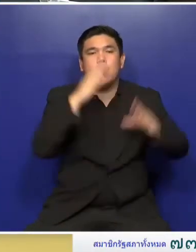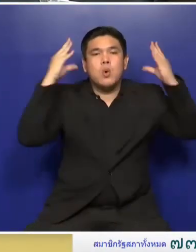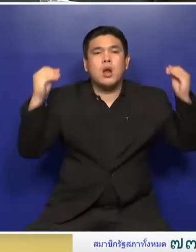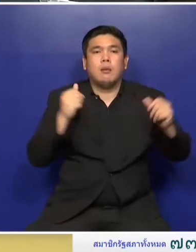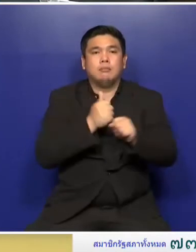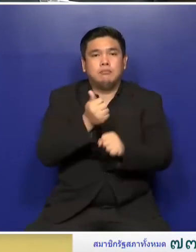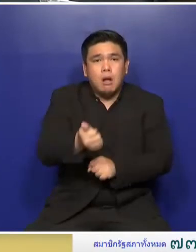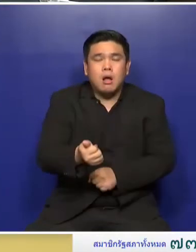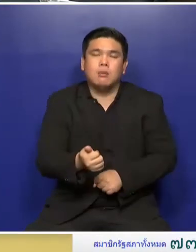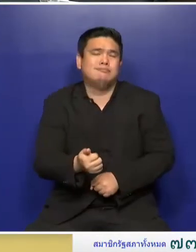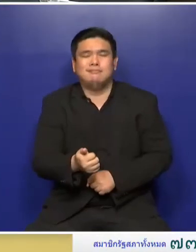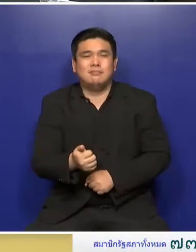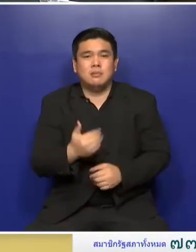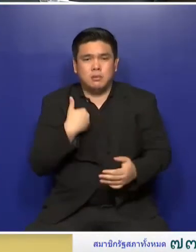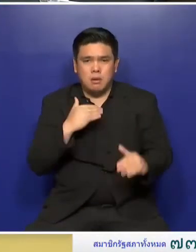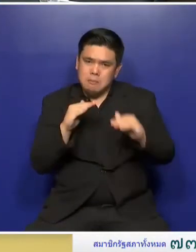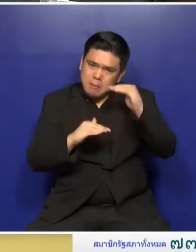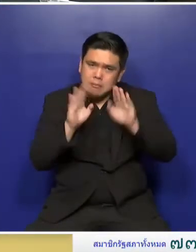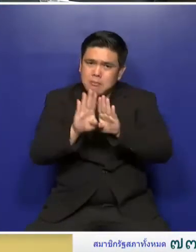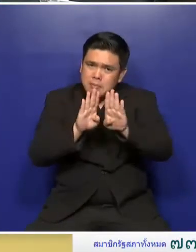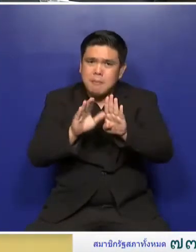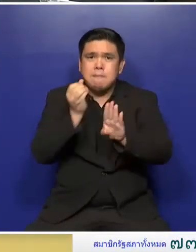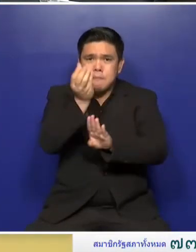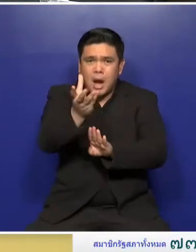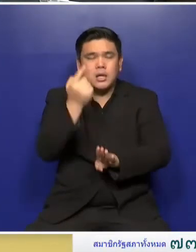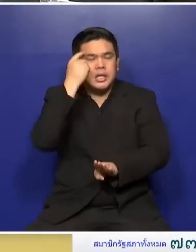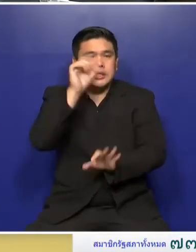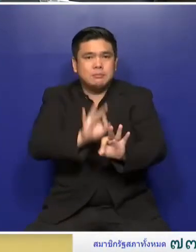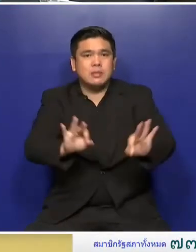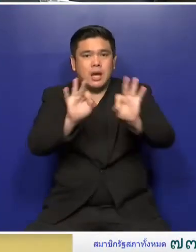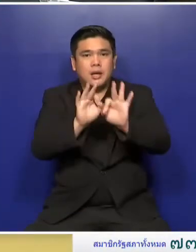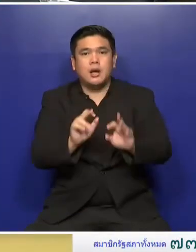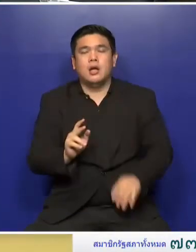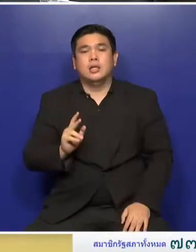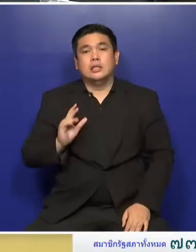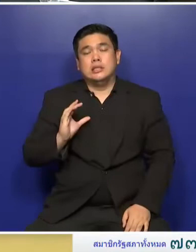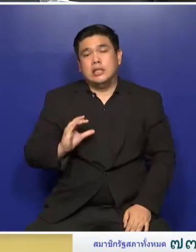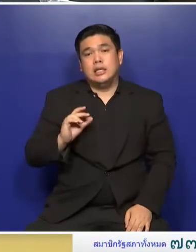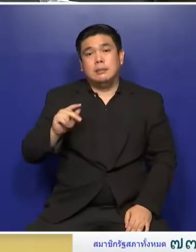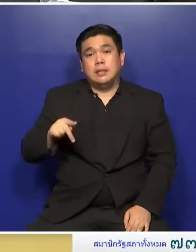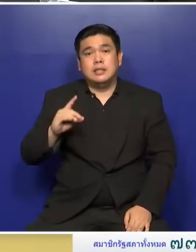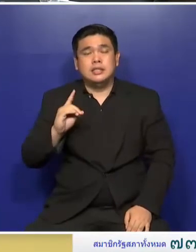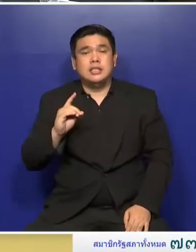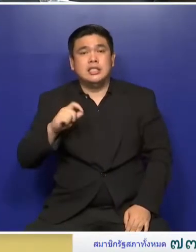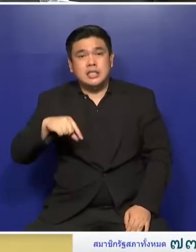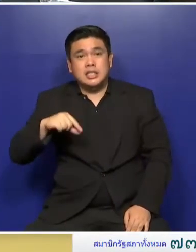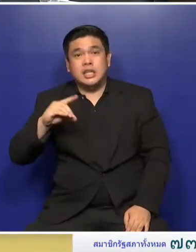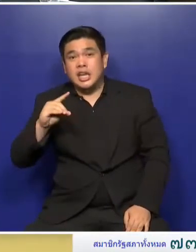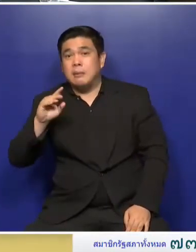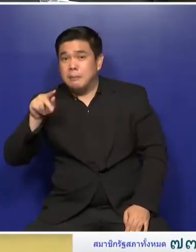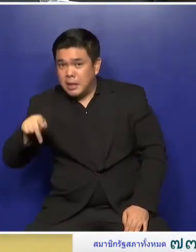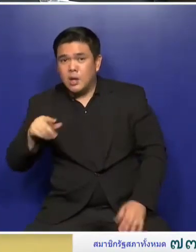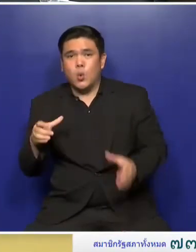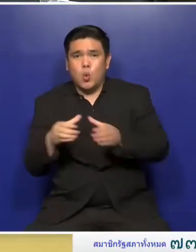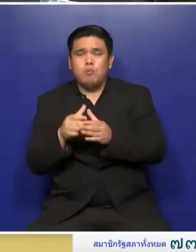บที่ได้สนใจข้อเสนอแ่หอข้อสังเกตจากกรธิการ CPTPPที่เสนอไปใหท่านว่าท่านต้เล่งแก้